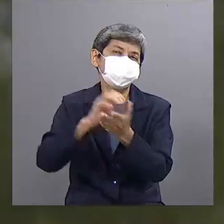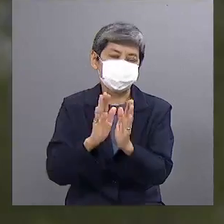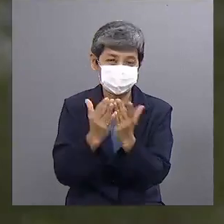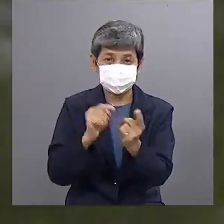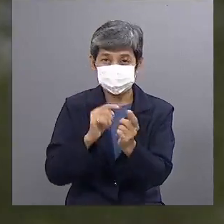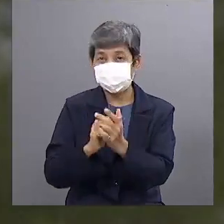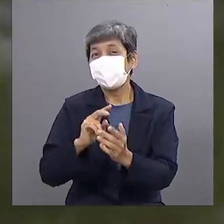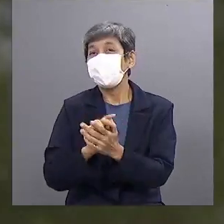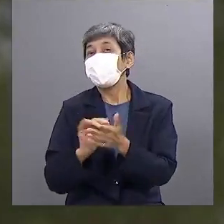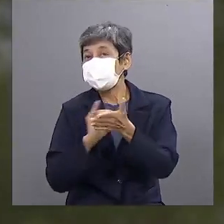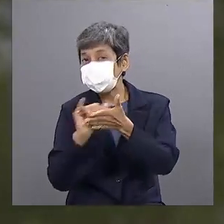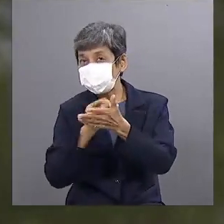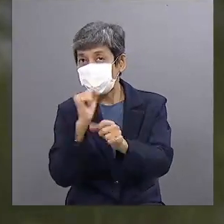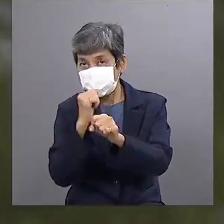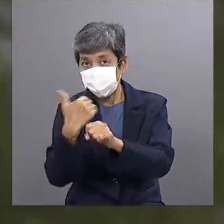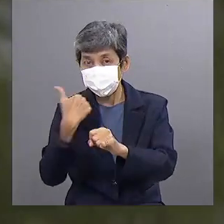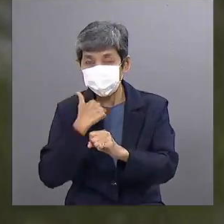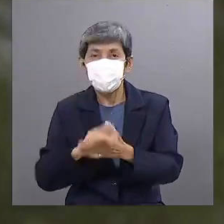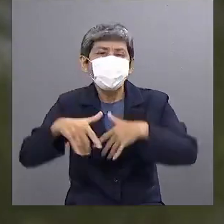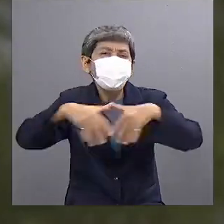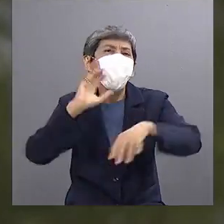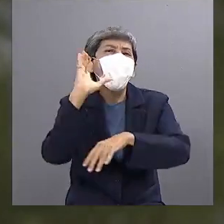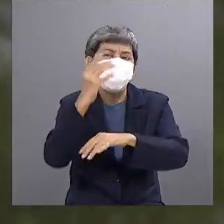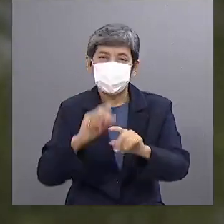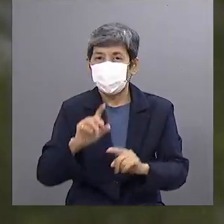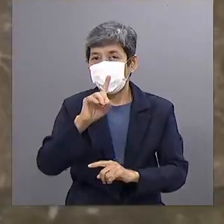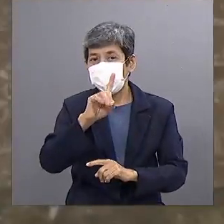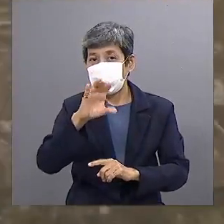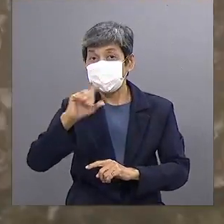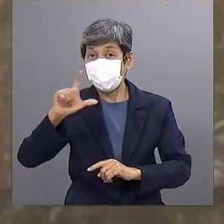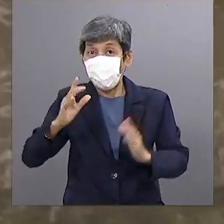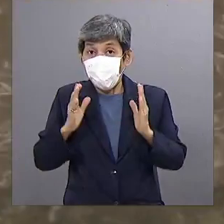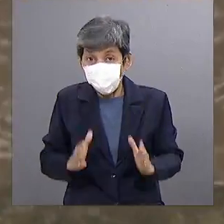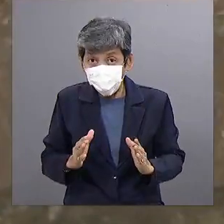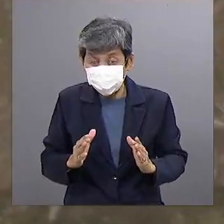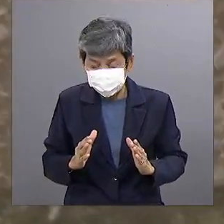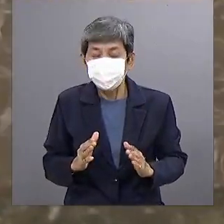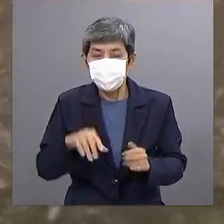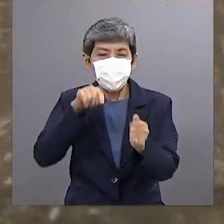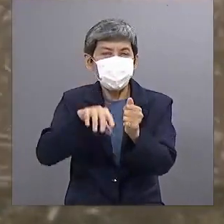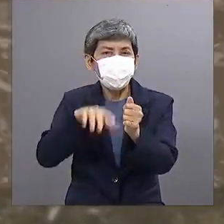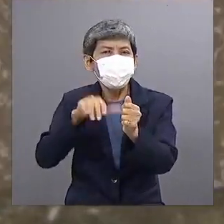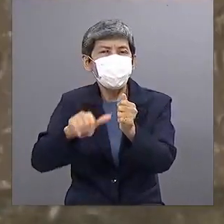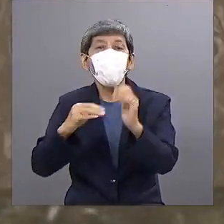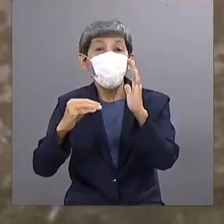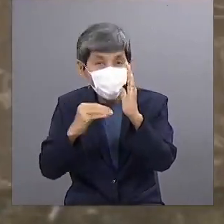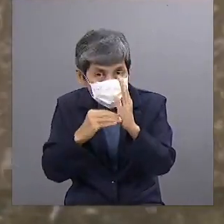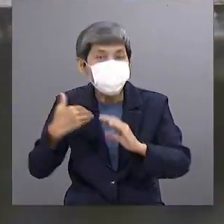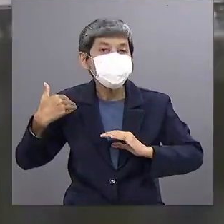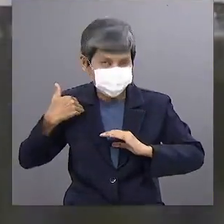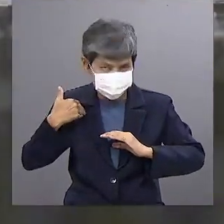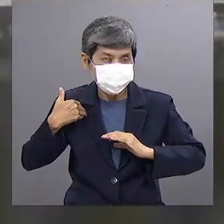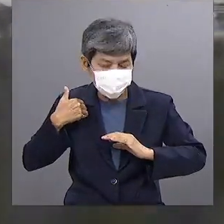ที่ระบุว่าประชากรทั่วโลกกว่า150ล้านคนตามหัวเมืองใหญ่รวมถึงกรุงเทพมหานครนะคะอาจจะต้องเ